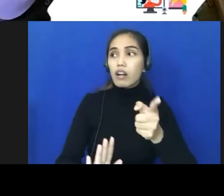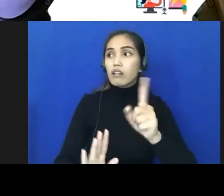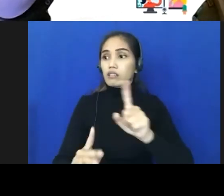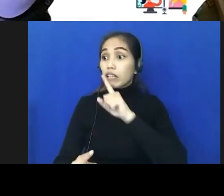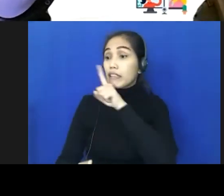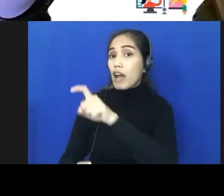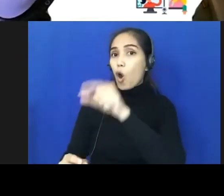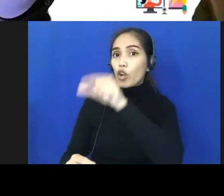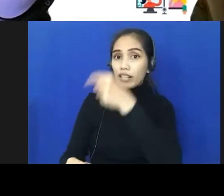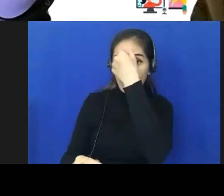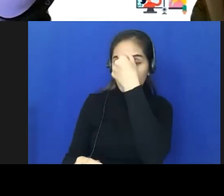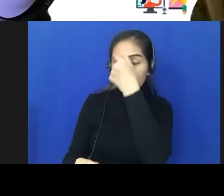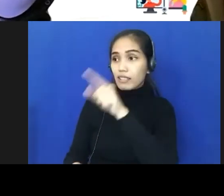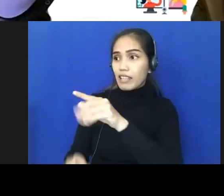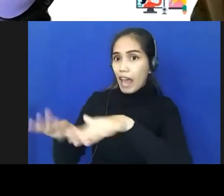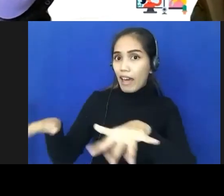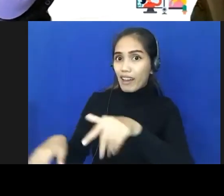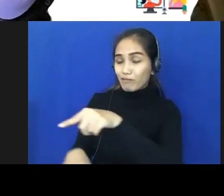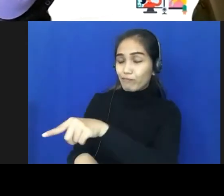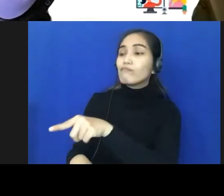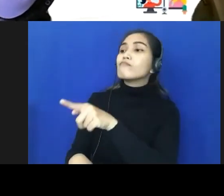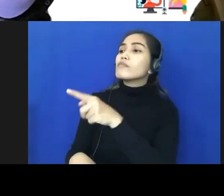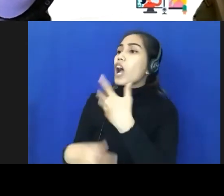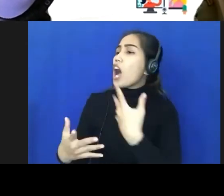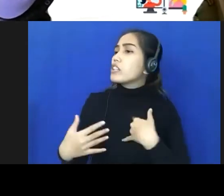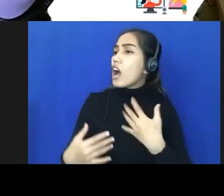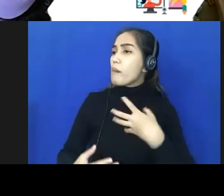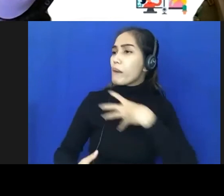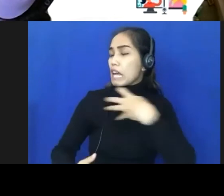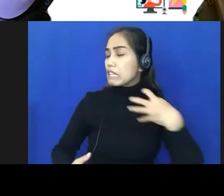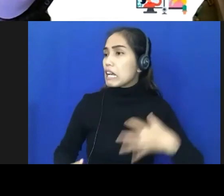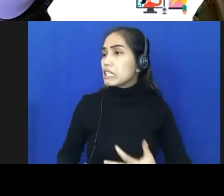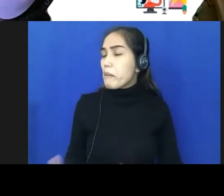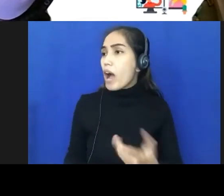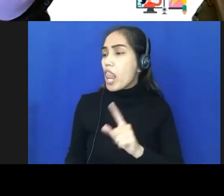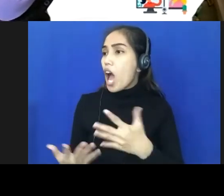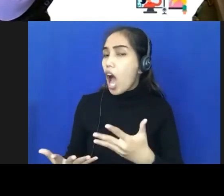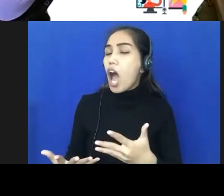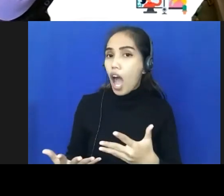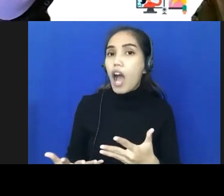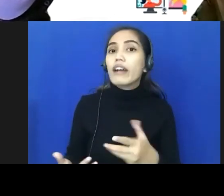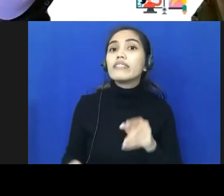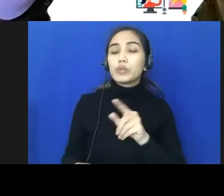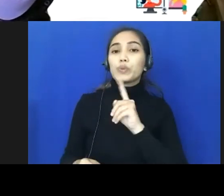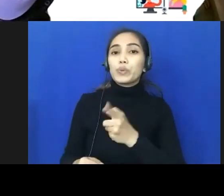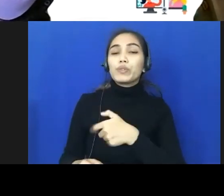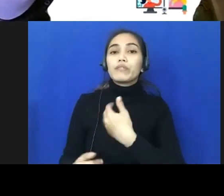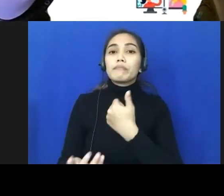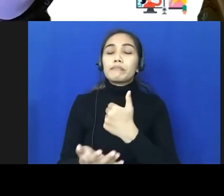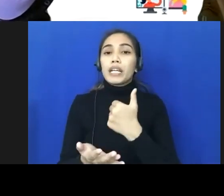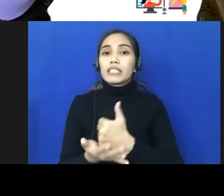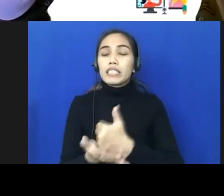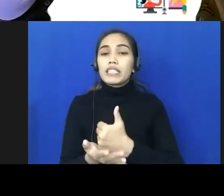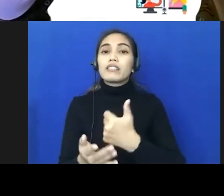pasien, kepada anak-anaknya apakah ada keluhan atau tidak ya, untuk tentunya